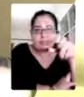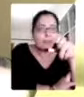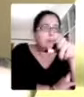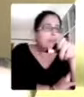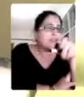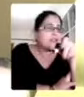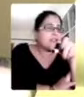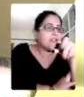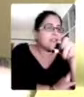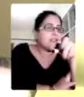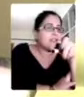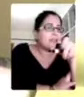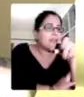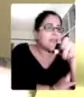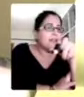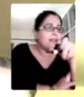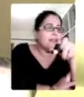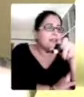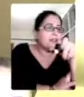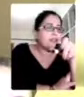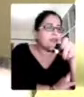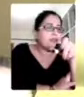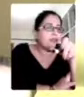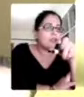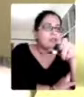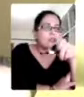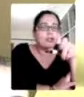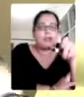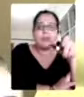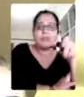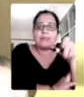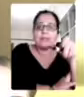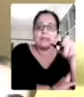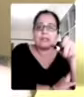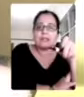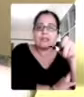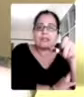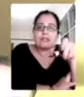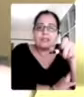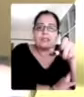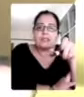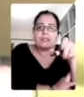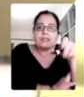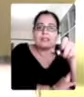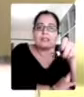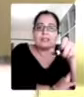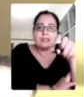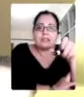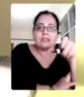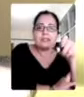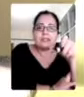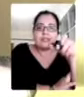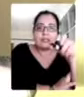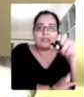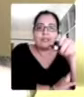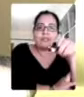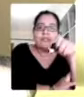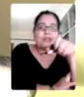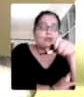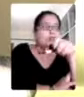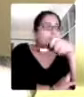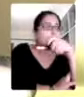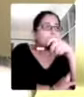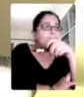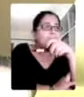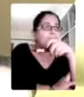Bu arada demin birisi size GG pifolar niye bu kadar ucuz Evet, diye sordu. yok ben Benim ile ona da geleceğim ben. sizin ofiste